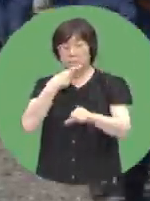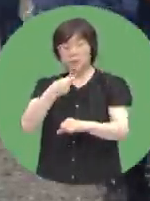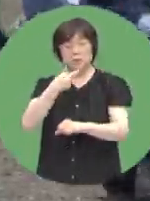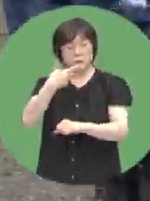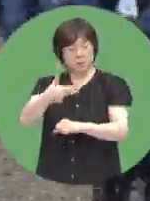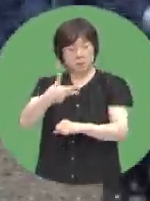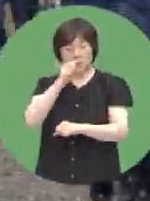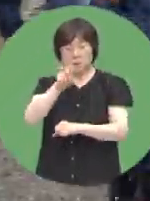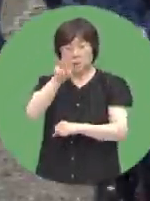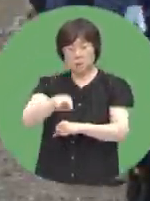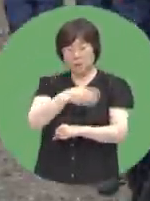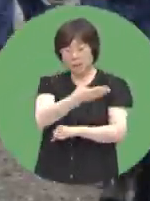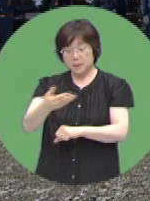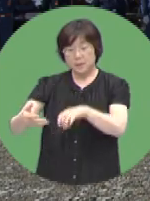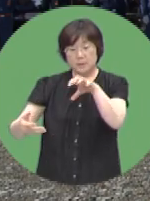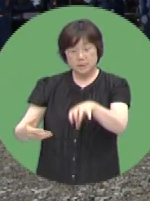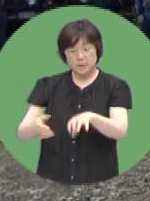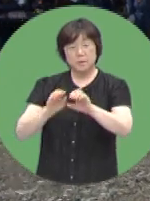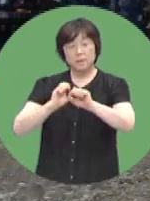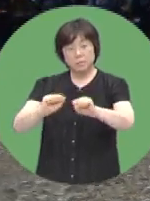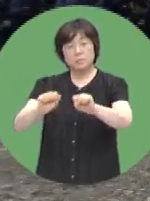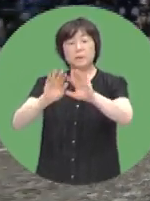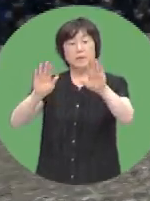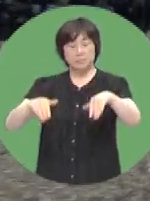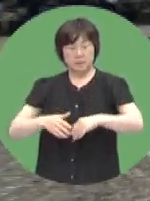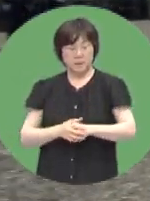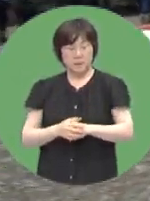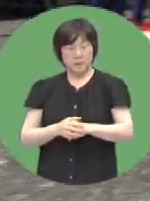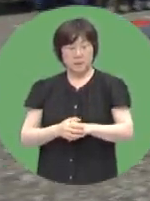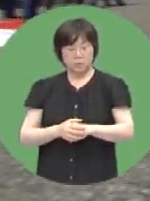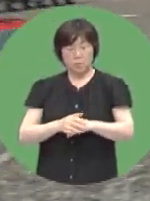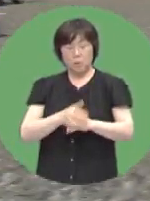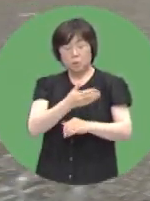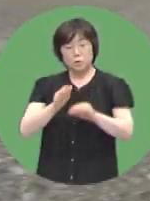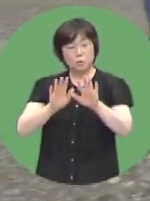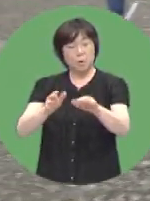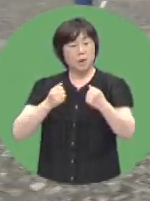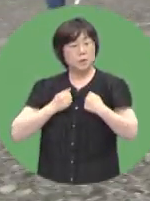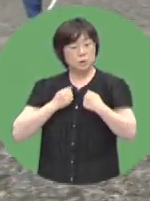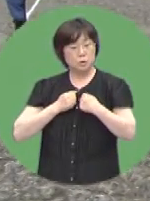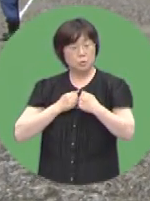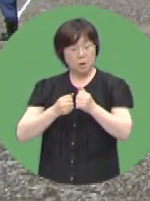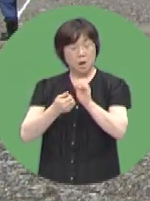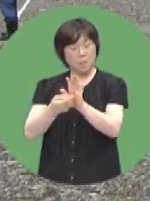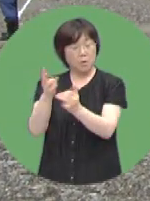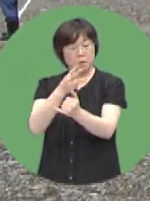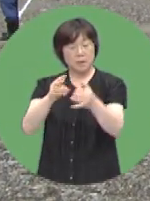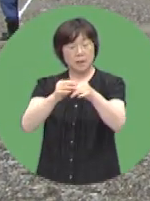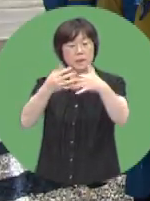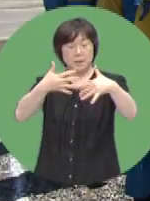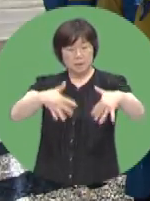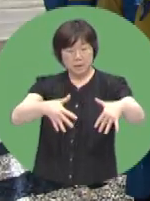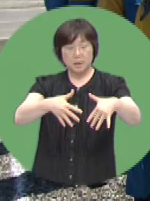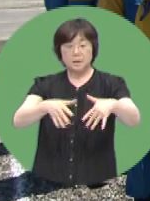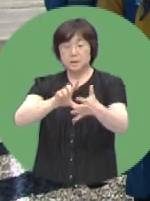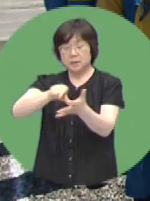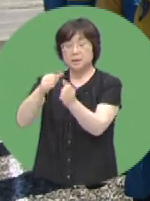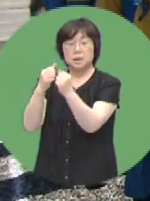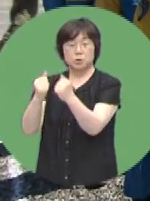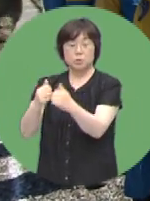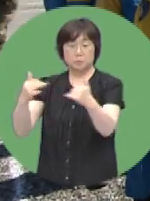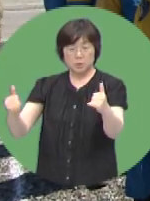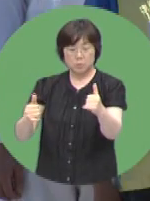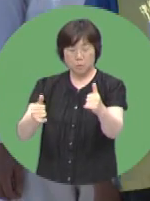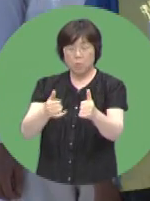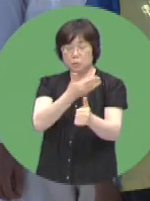川河川敷で行われました。この水防演習は防災関係機関や地域住民の水防活動